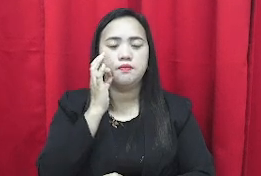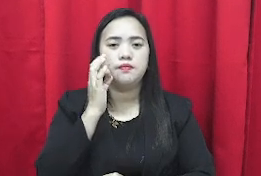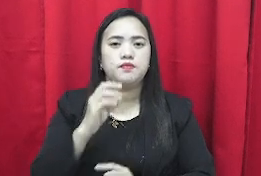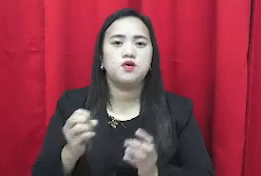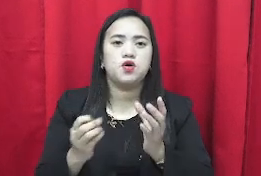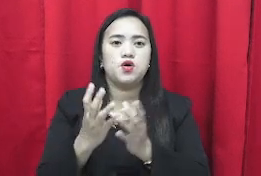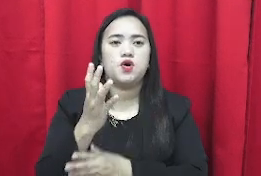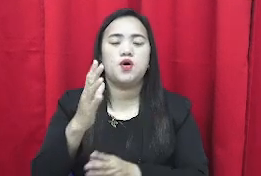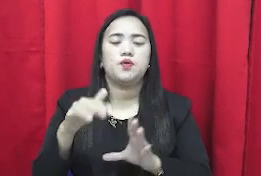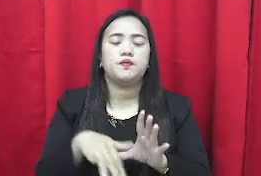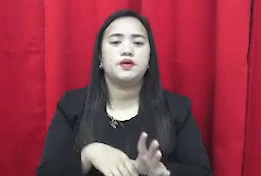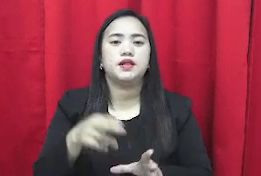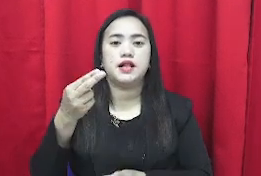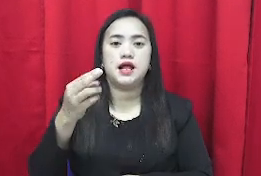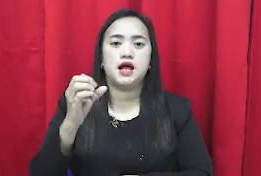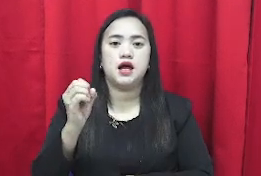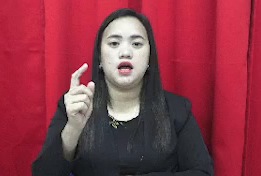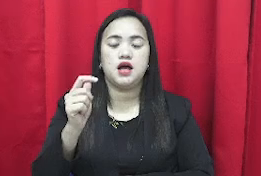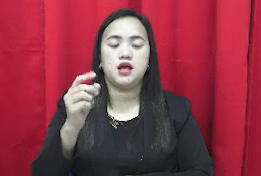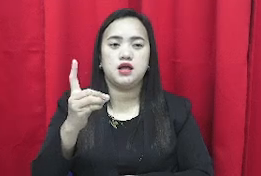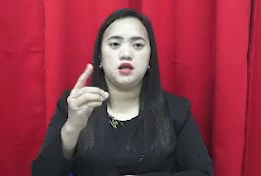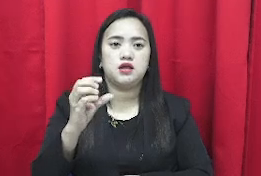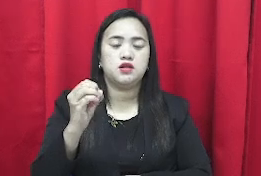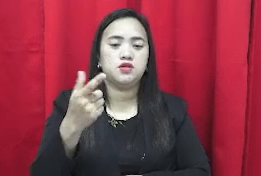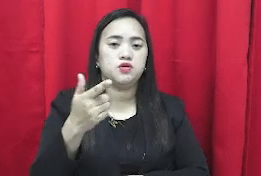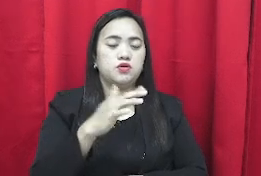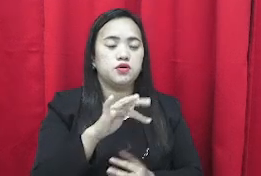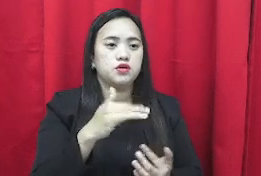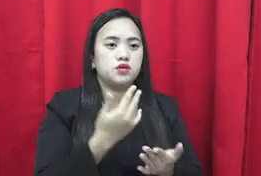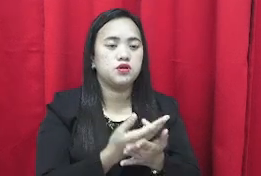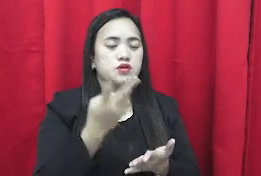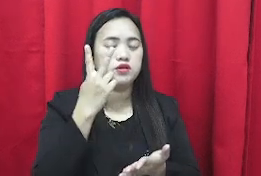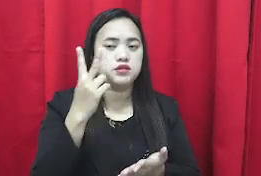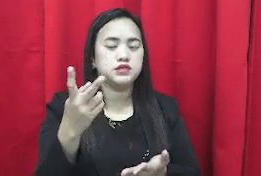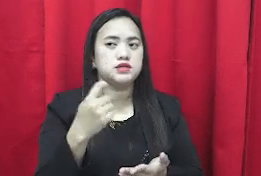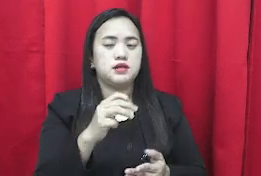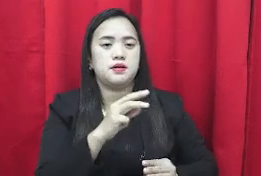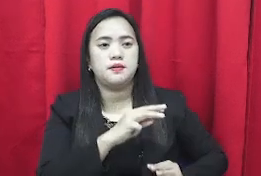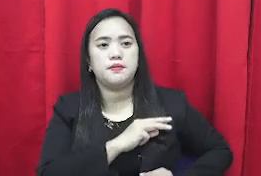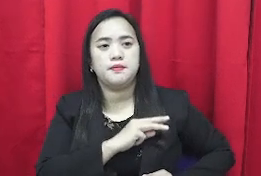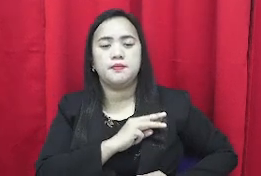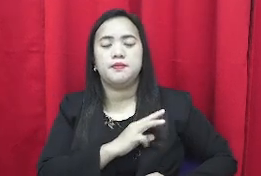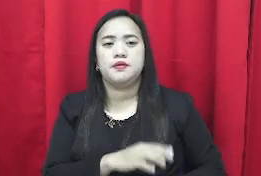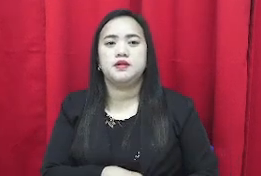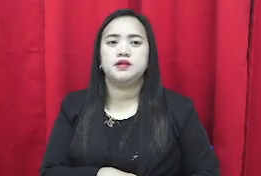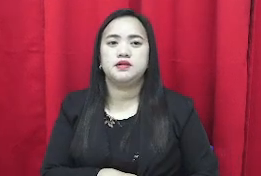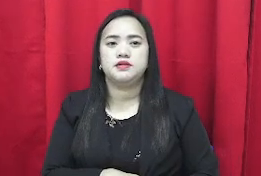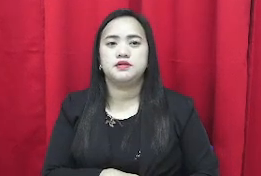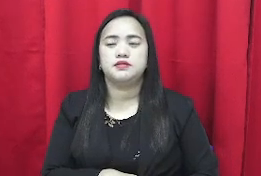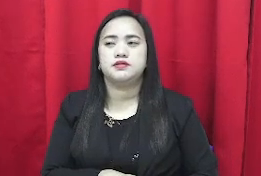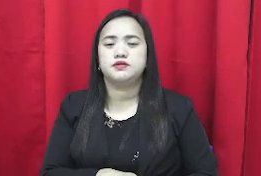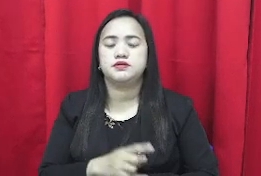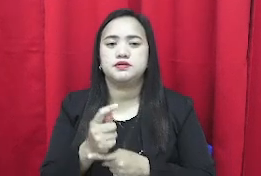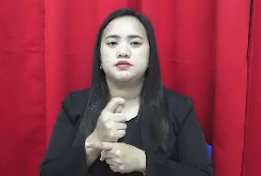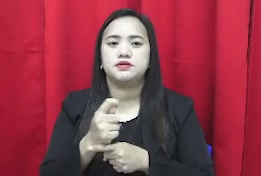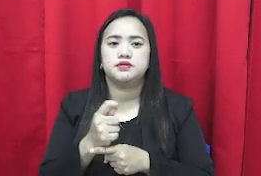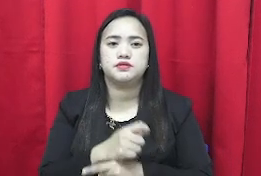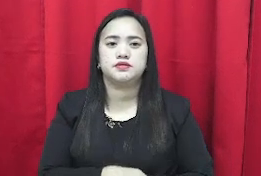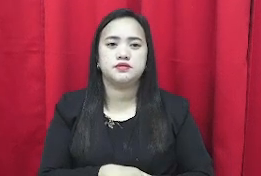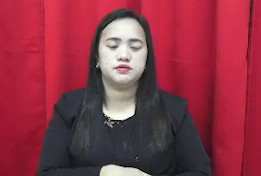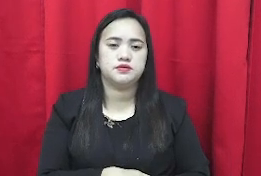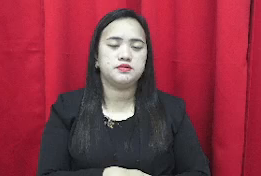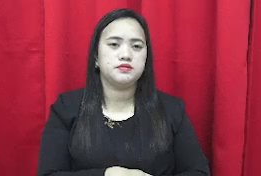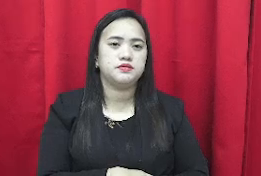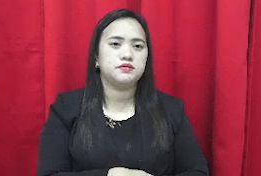dog hindi e dito makikita mo yyung Military Training talaga kaya Oo aos naman Kaya